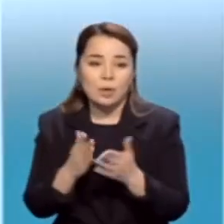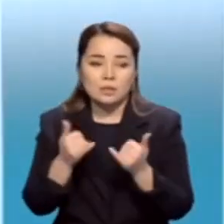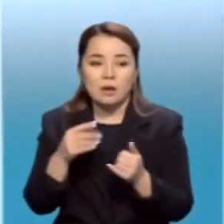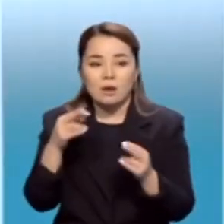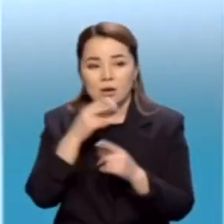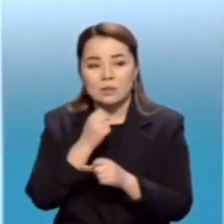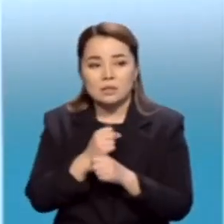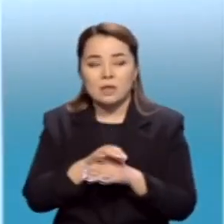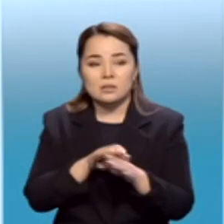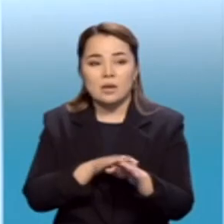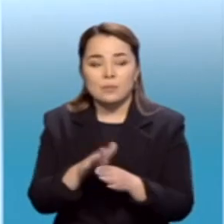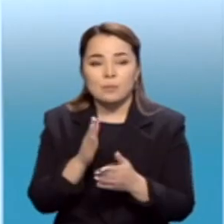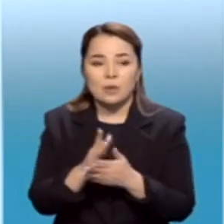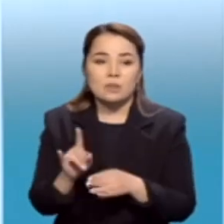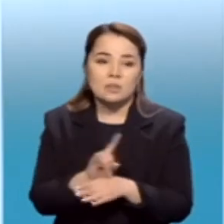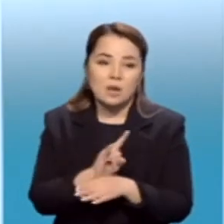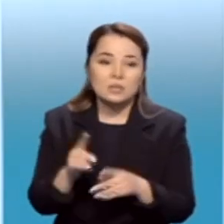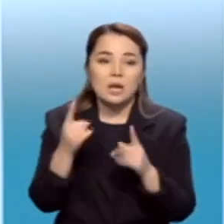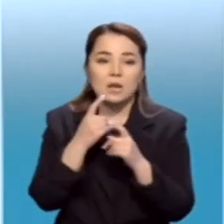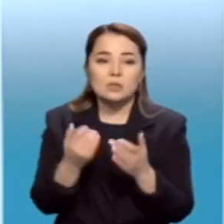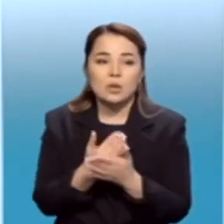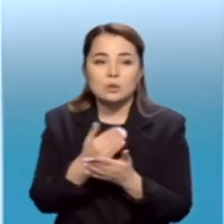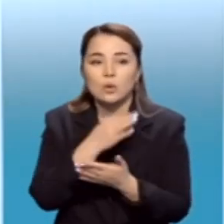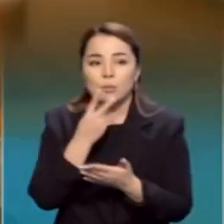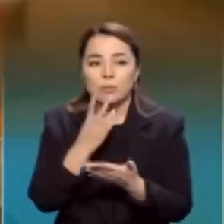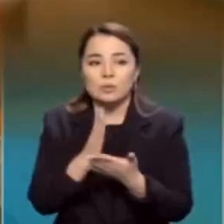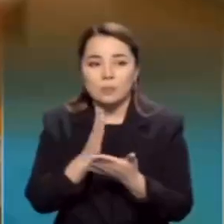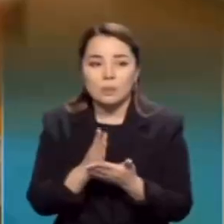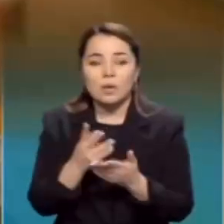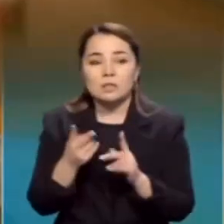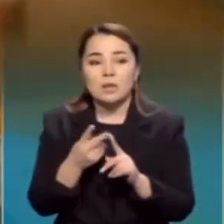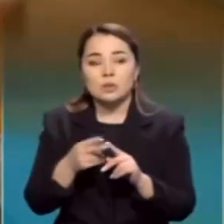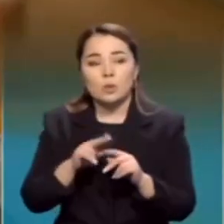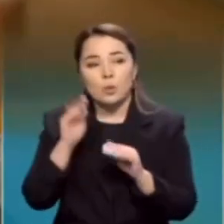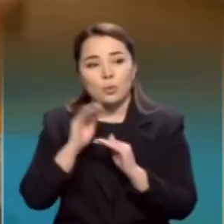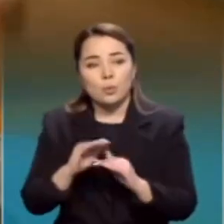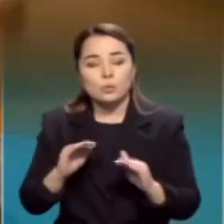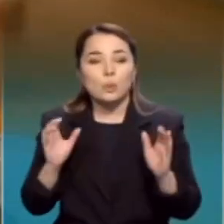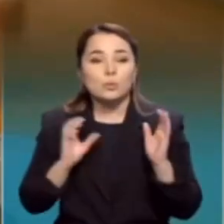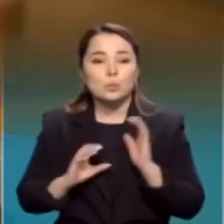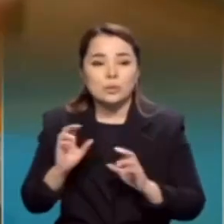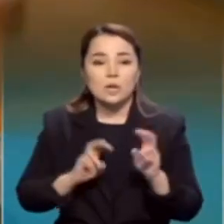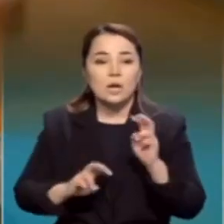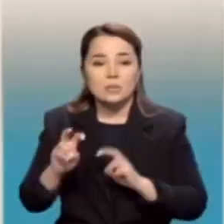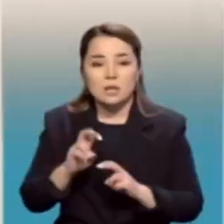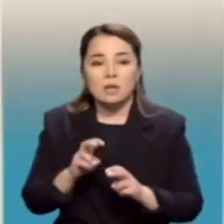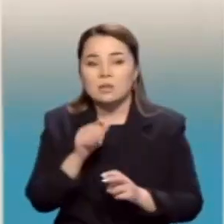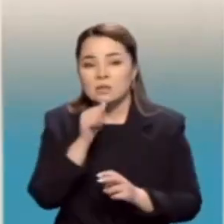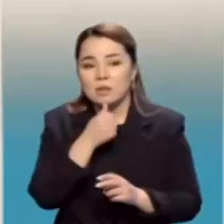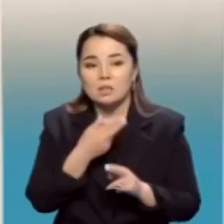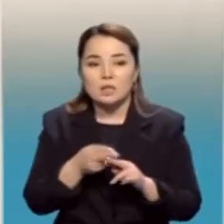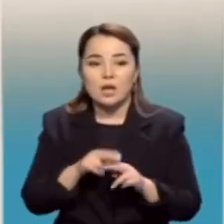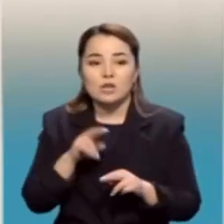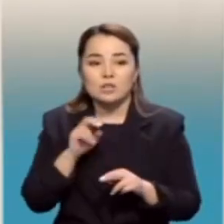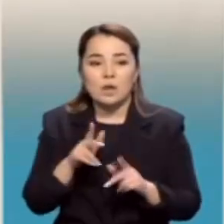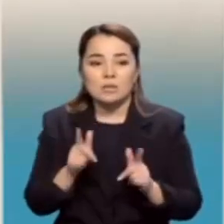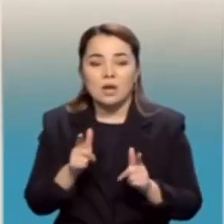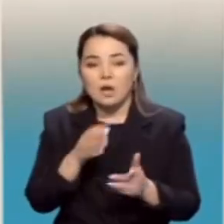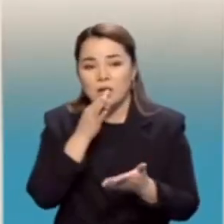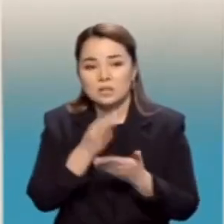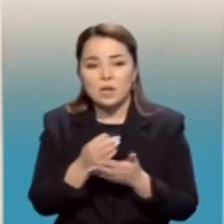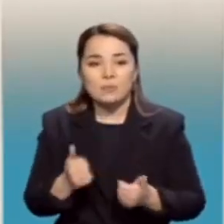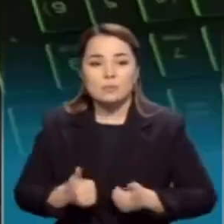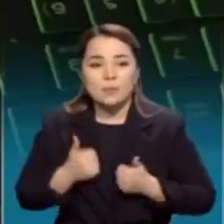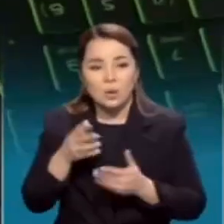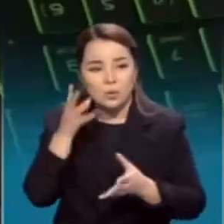қате, бұрмаланған, не жалған мәліметтер өріп жүр. Екіншіден оқушылар мен студенттер ізденуді қойып, чаттың дайын жауаптарын алуға